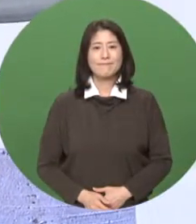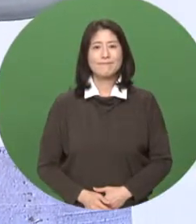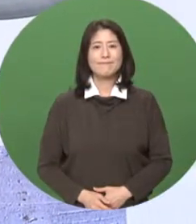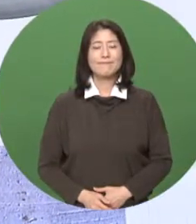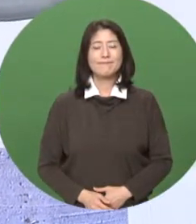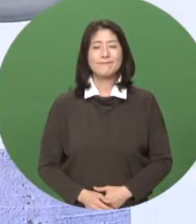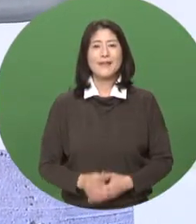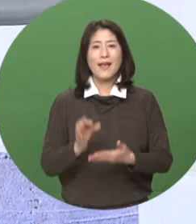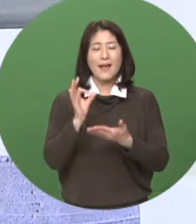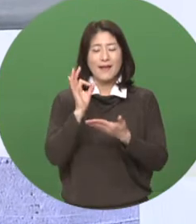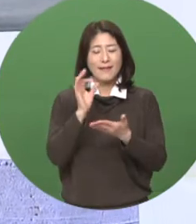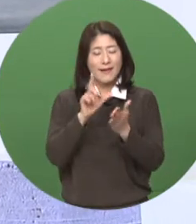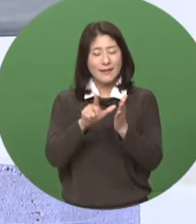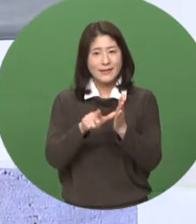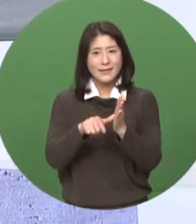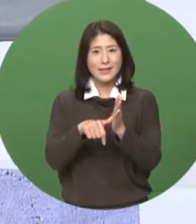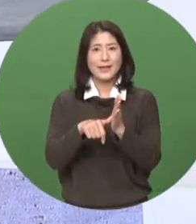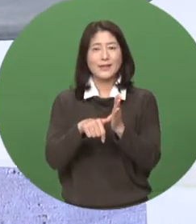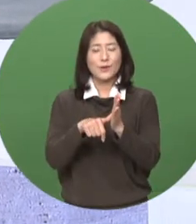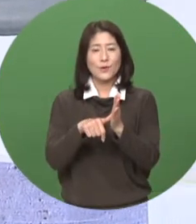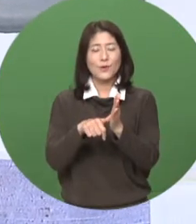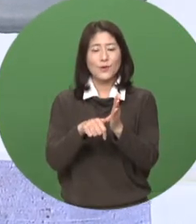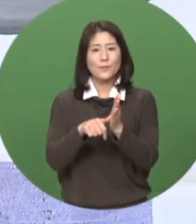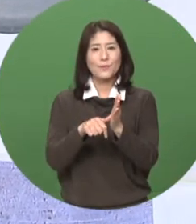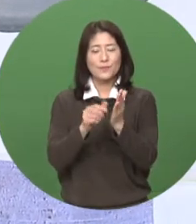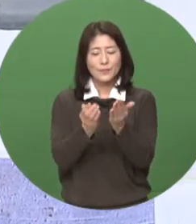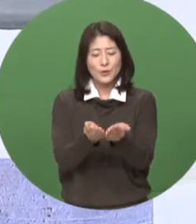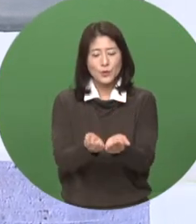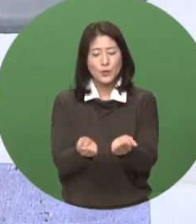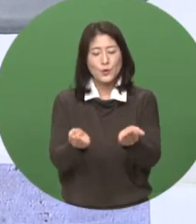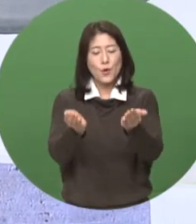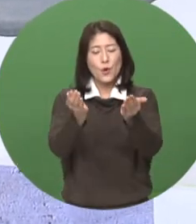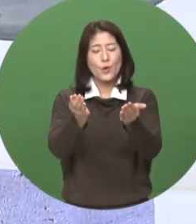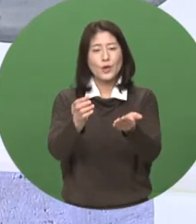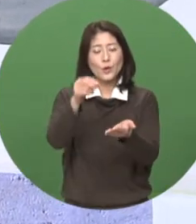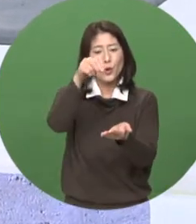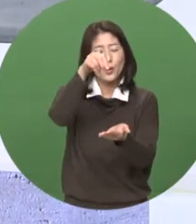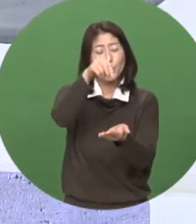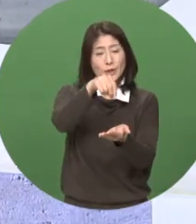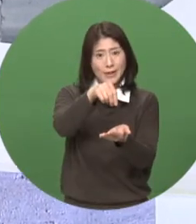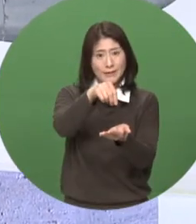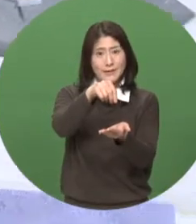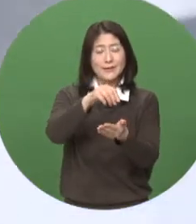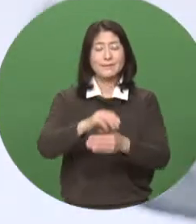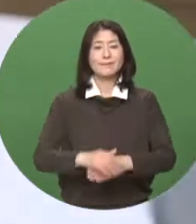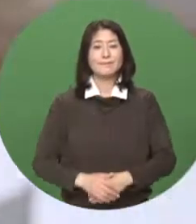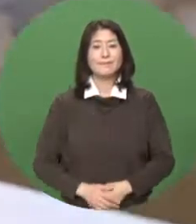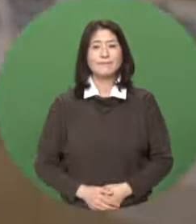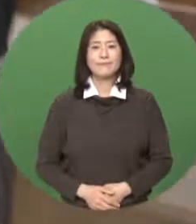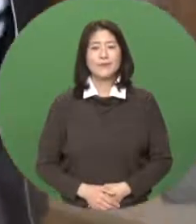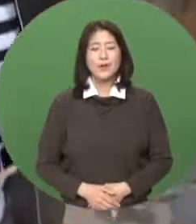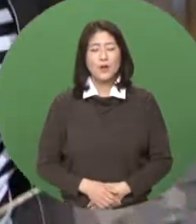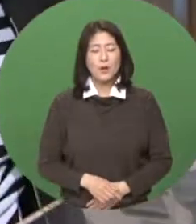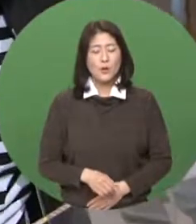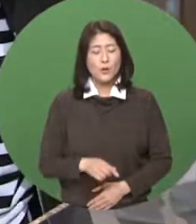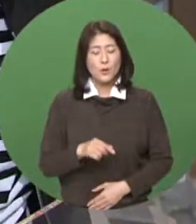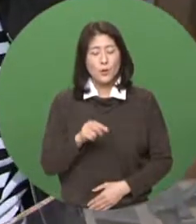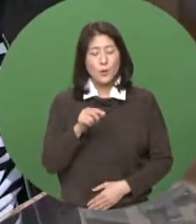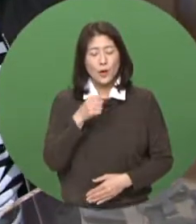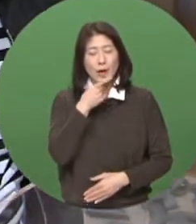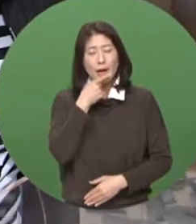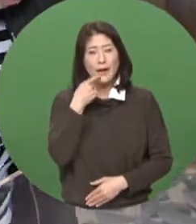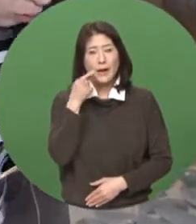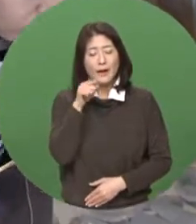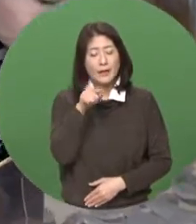うん、奈良時代のものなんですけども、容器の蓋になるんですけれども、うんうんうん、これよく見ていただきますとね、は